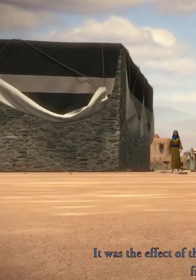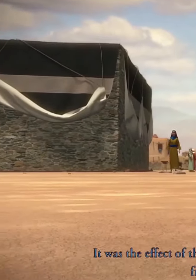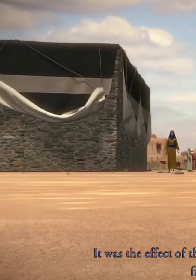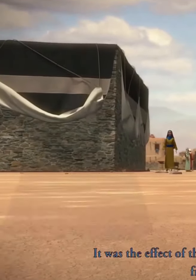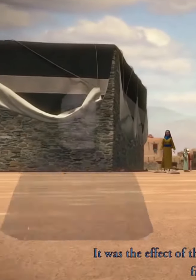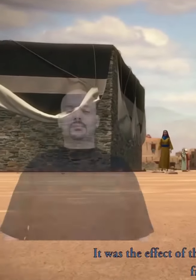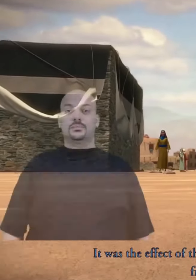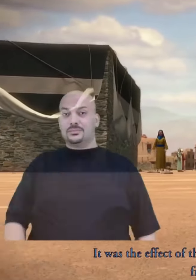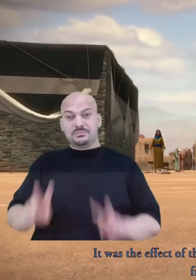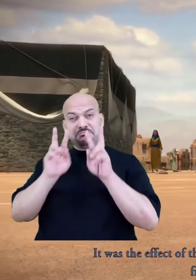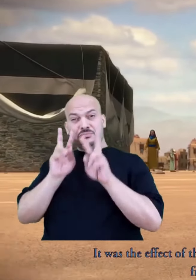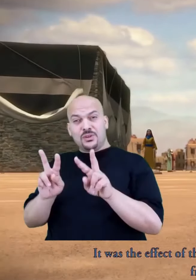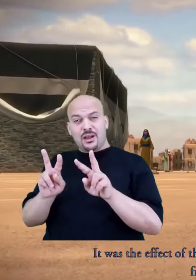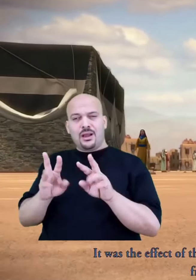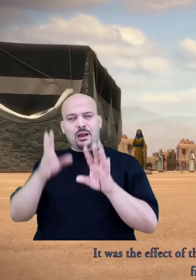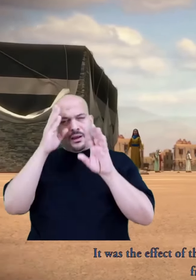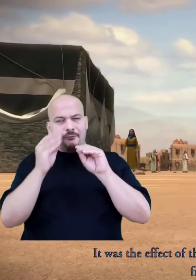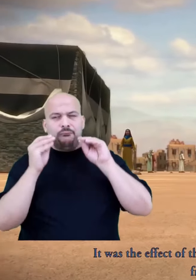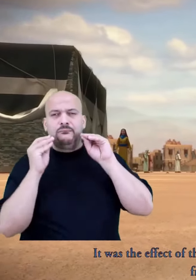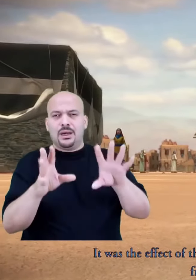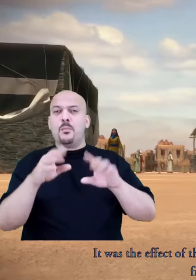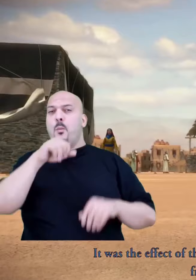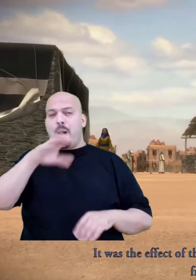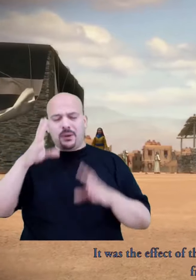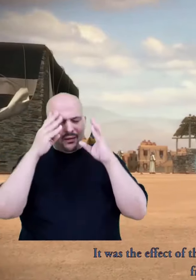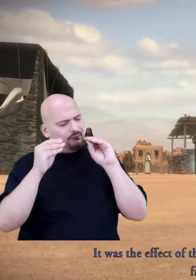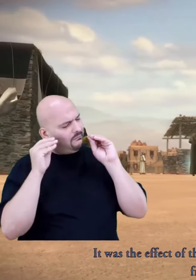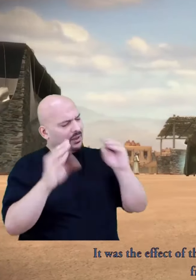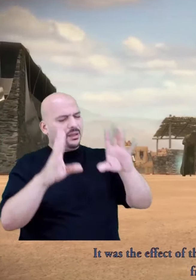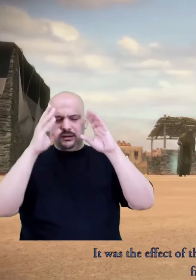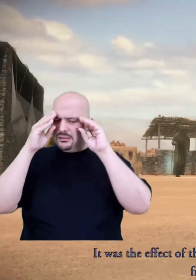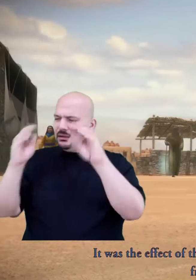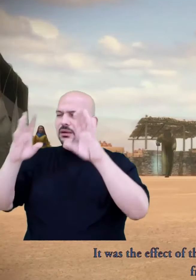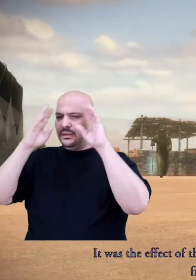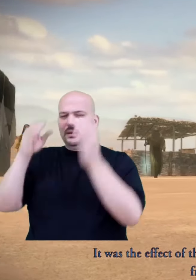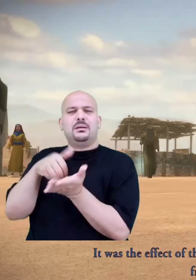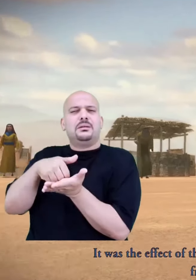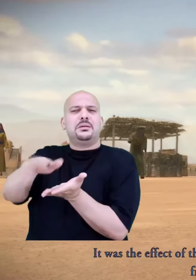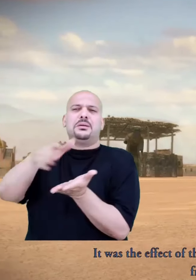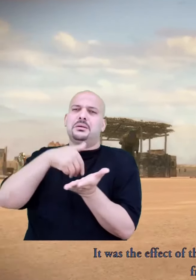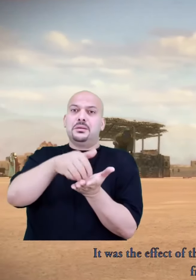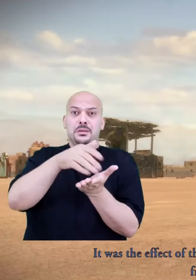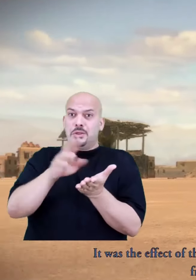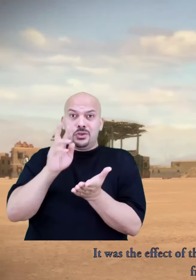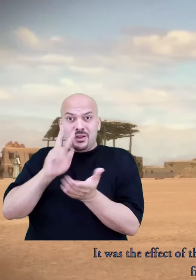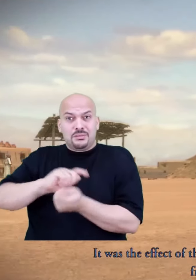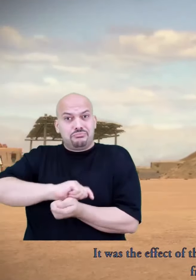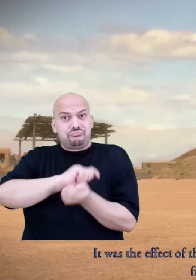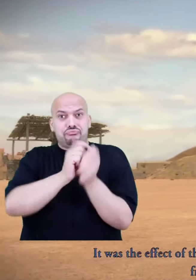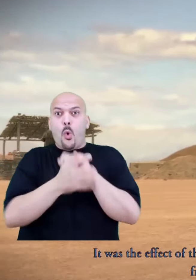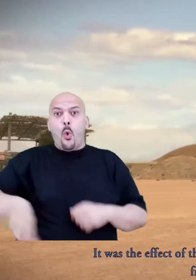وكان من أثر ذلك العفو أن دخل أهل مكة رجالاً